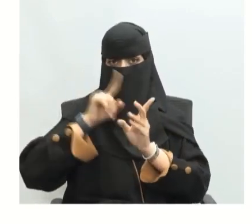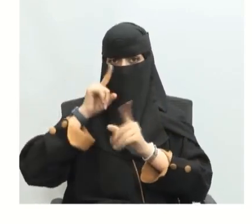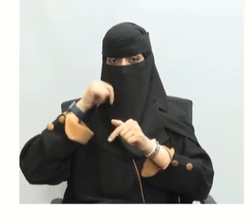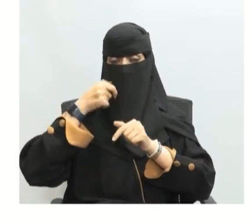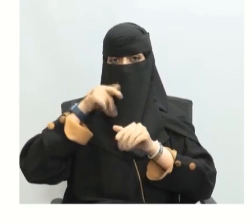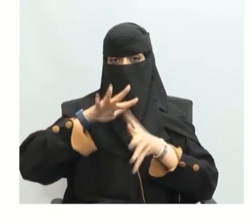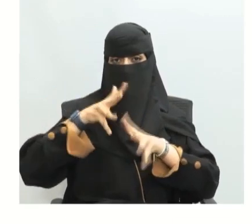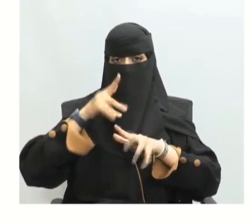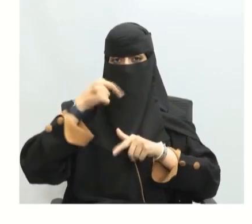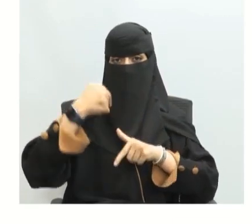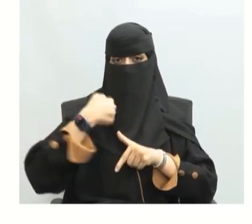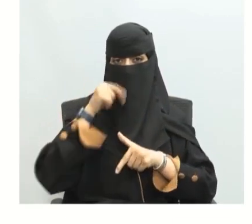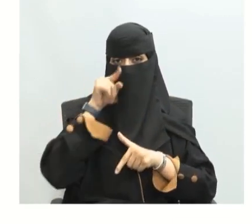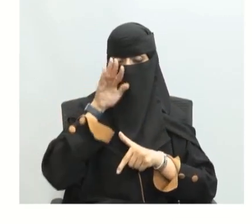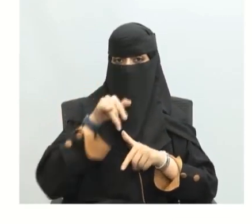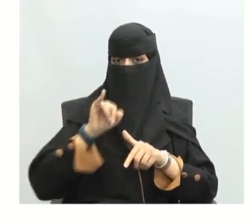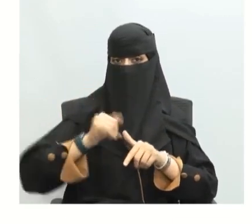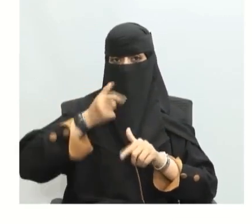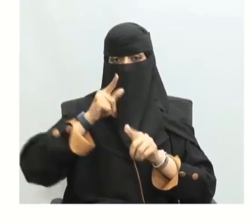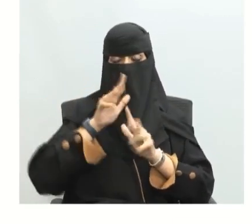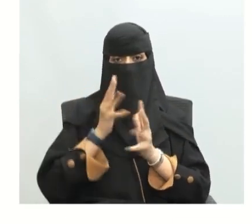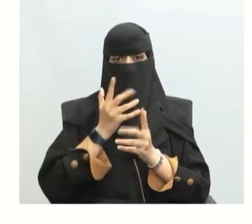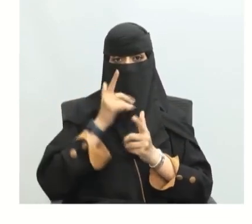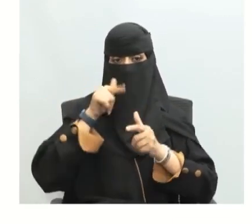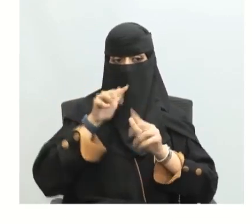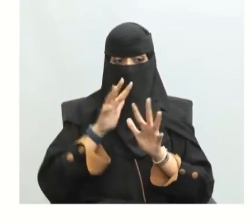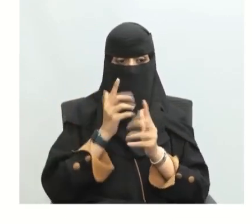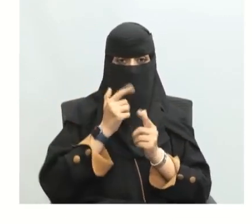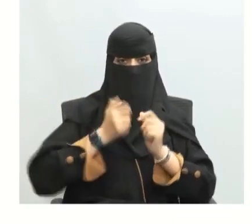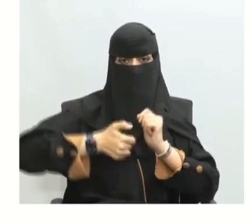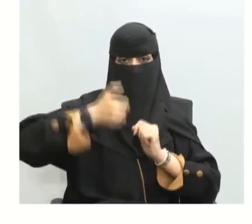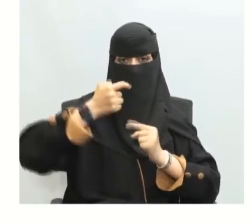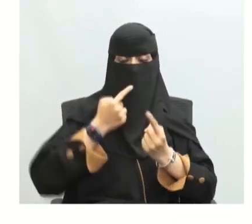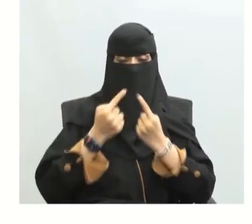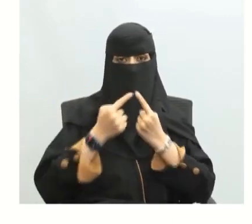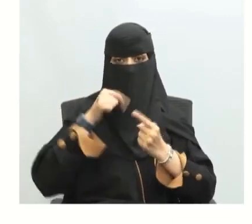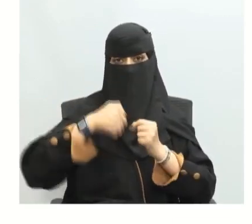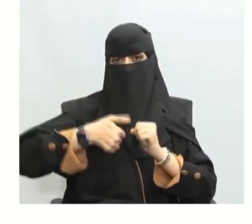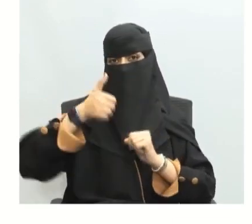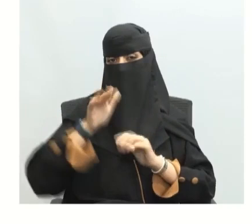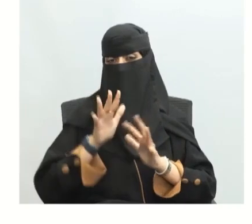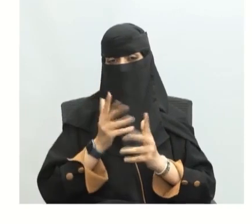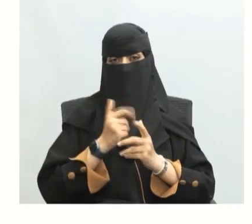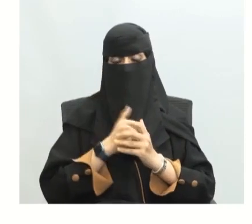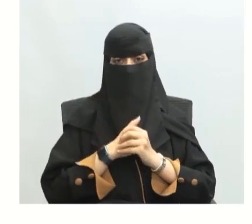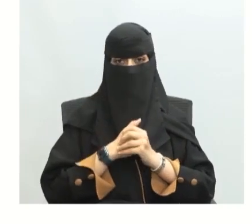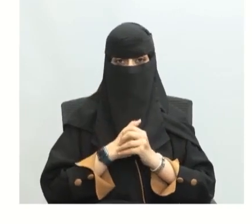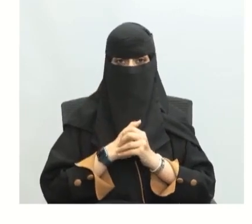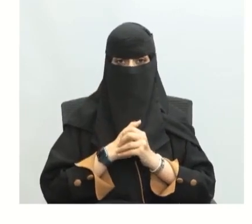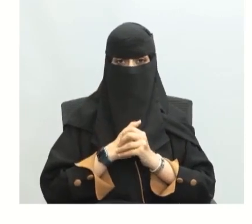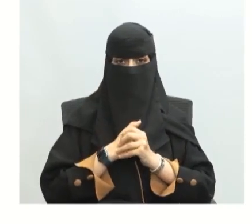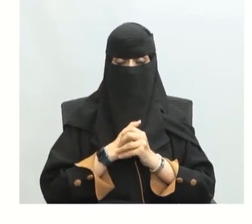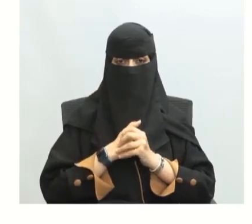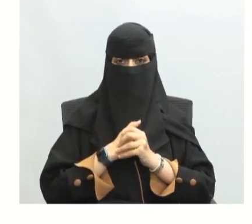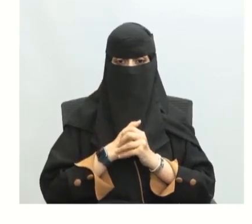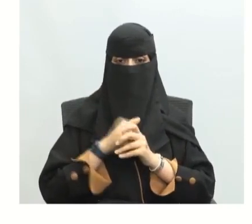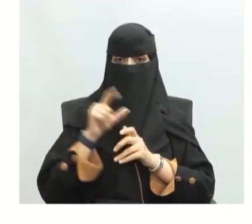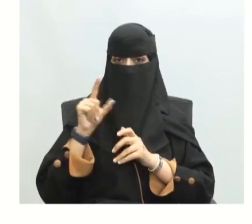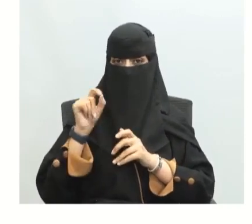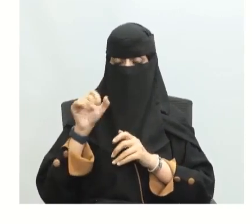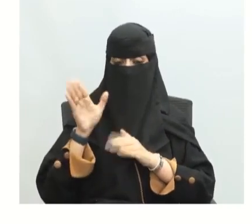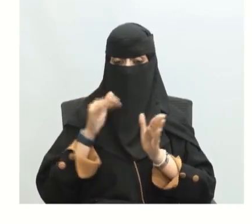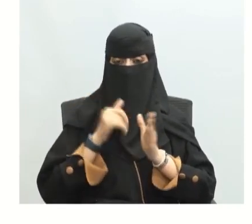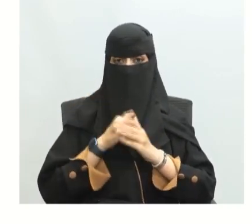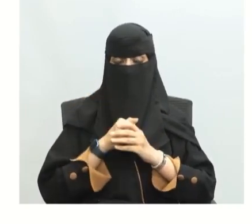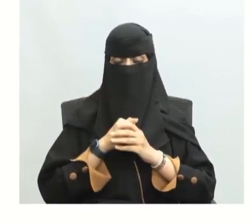فمن رايك انت ما هو او كيف يتحقق الحوار الناجح احسنتم